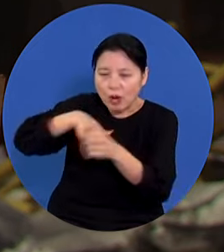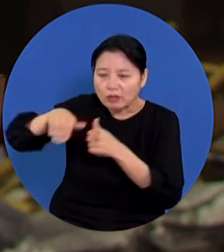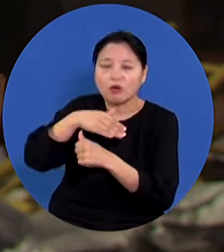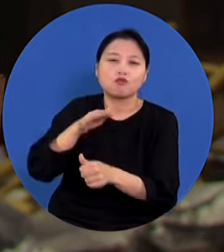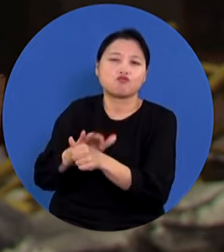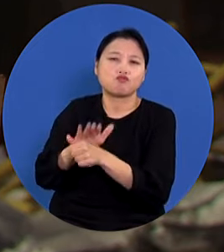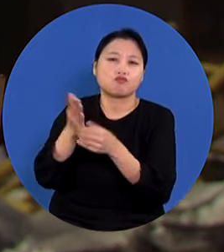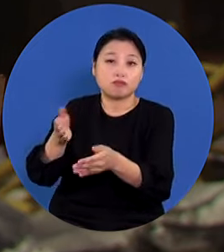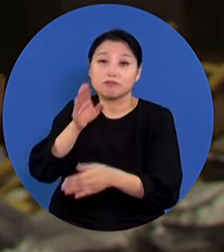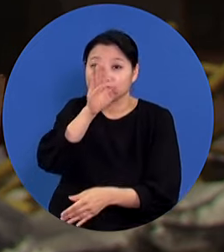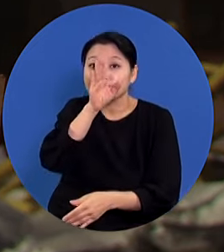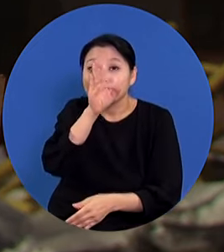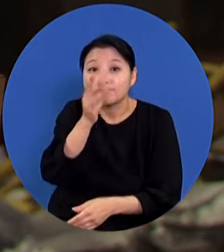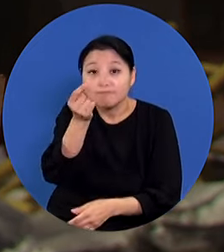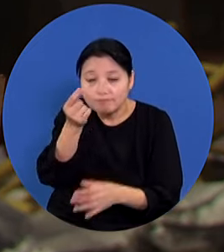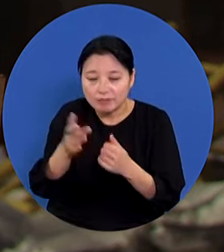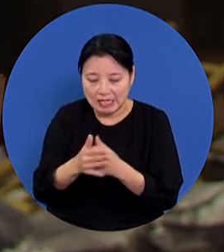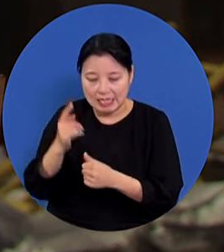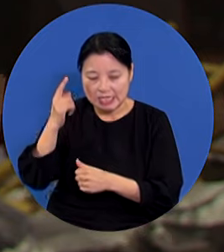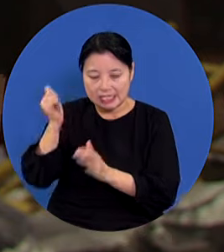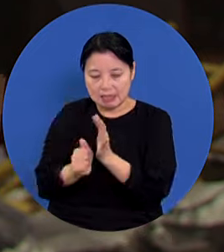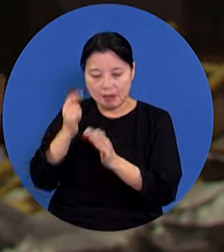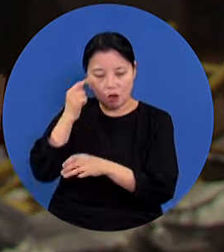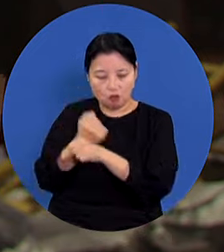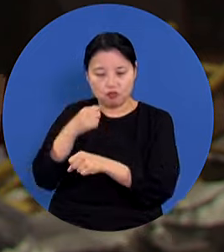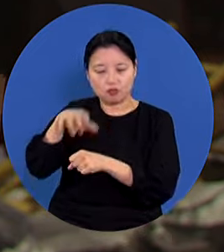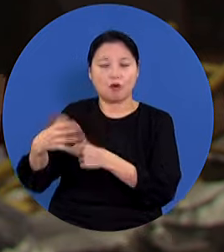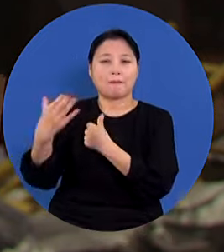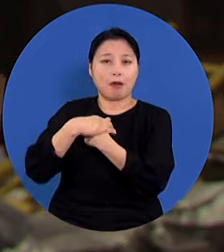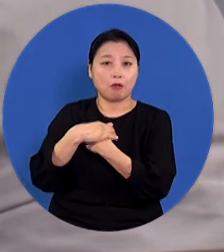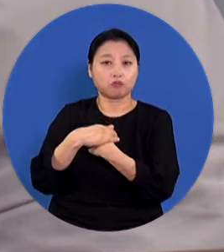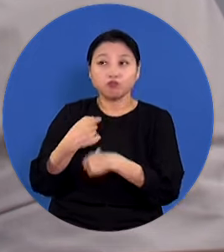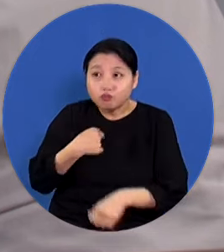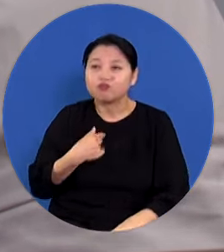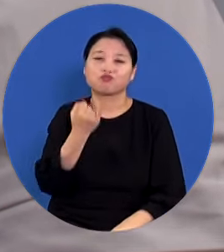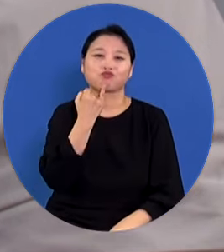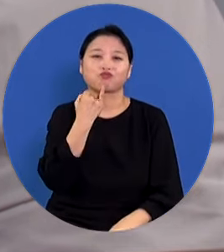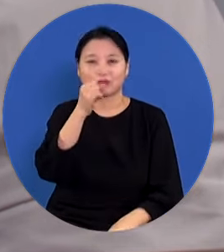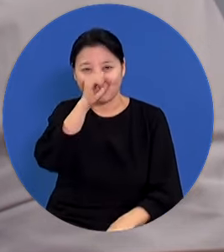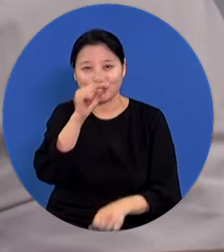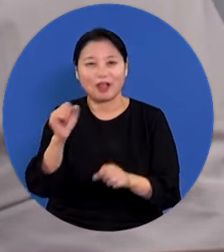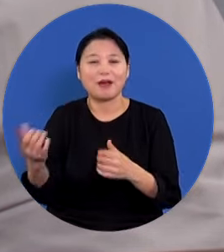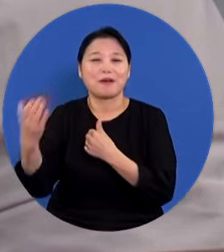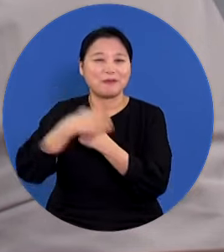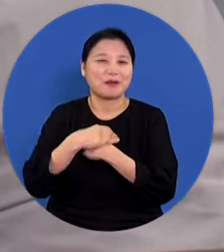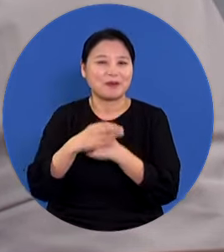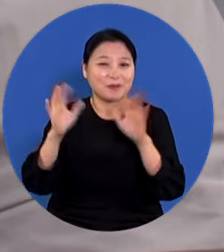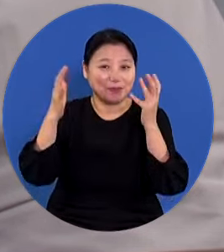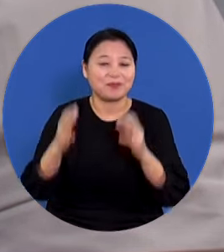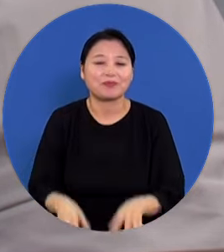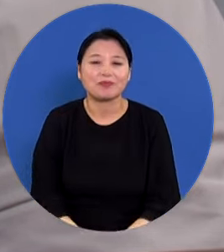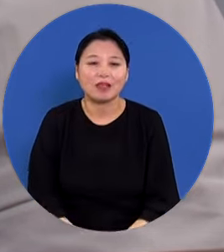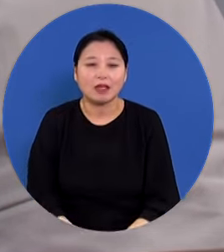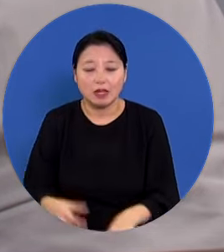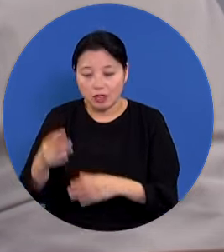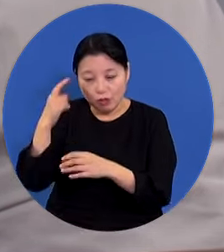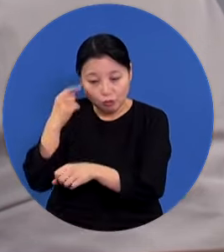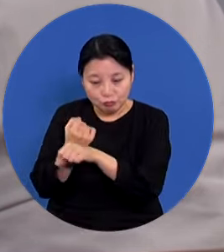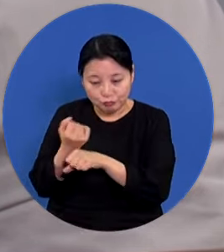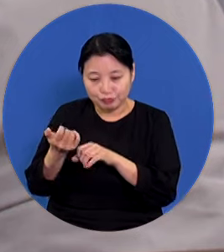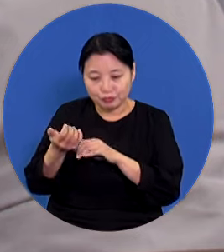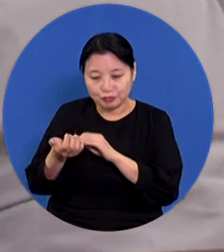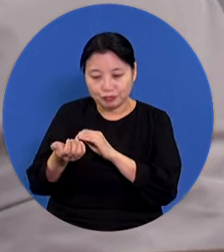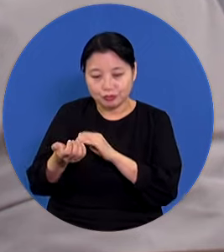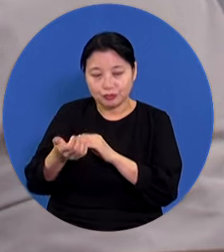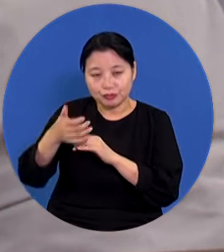역할을 실패연구소가 하면 좋겠다. 그래서 제가 한번 그런 거 해보자. 흔쾌히 맡으셨고. 예예. 그런데 이제 그 연구소 하시기